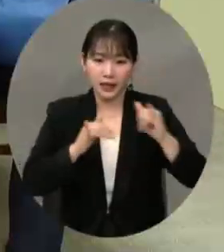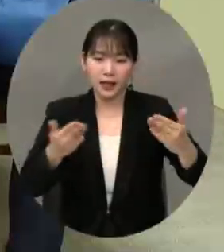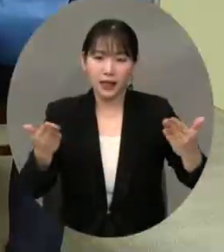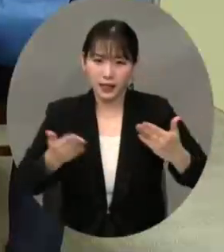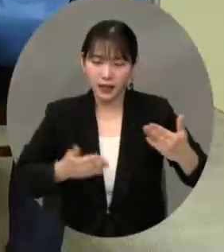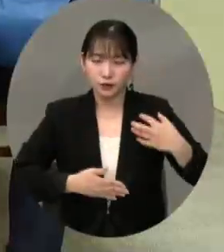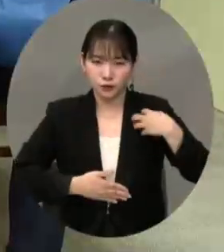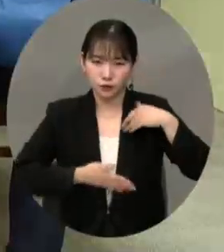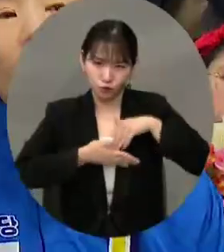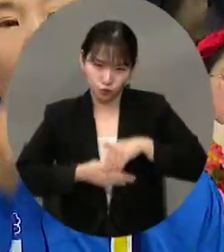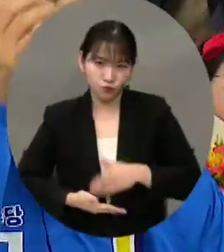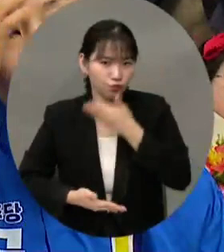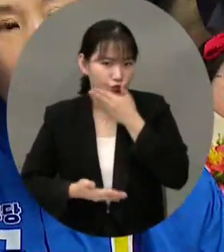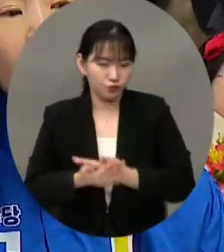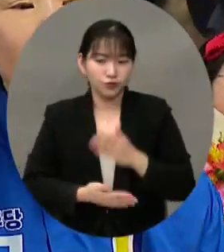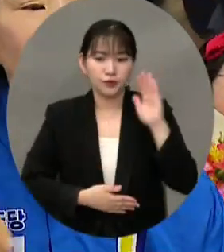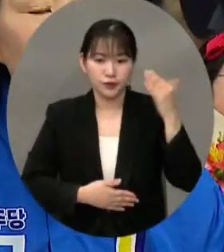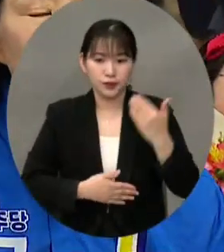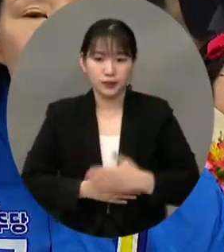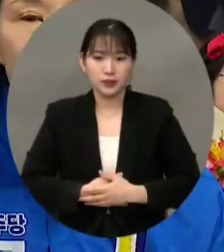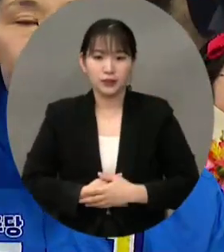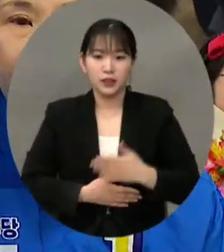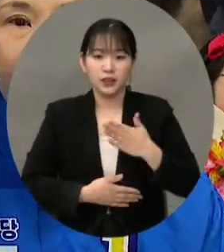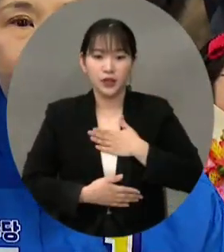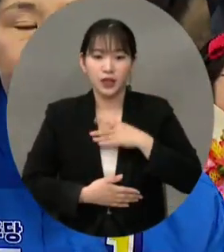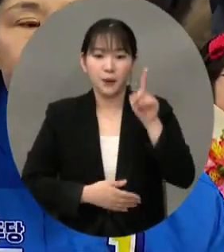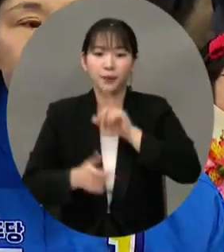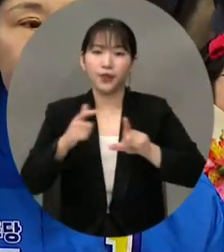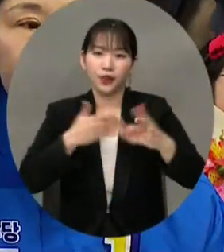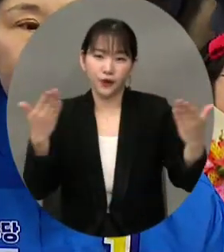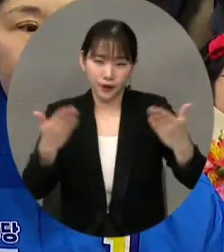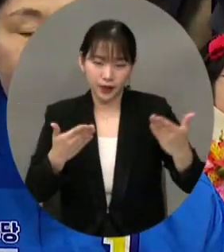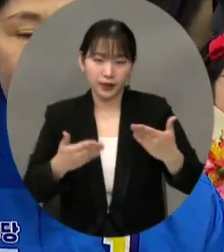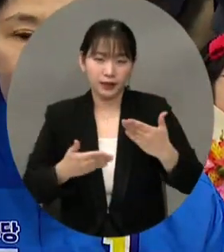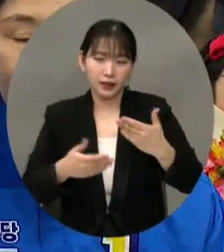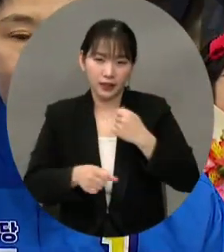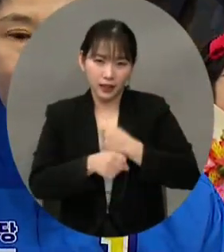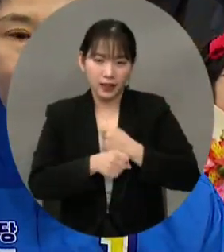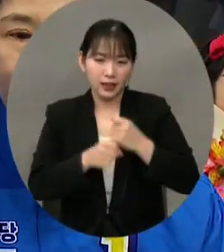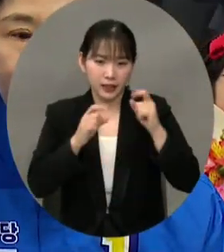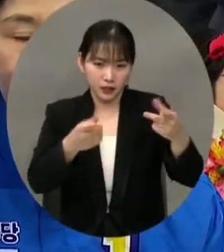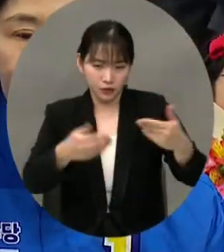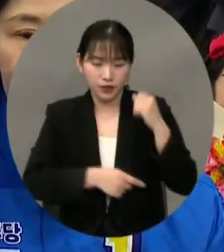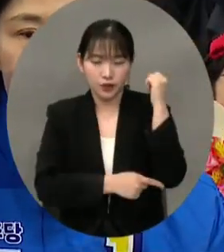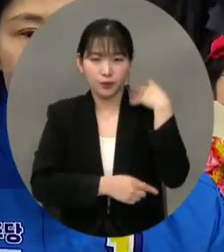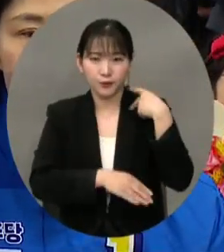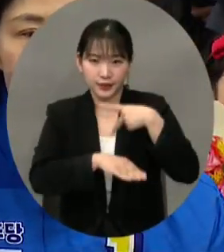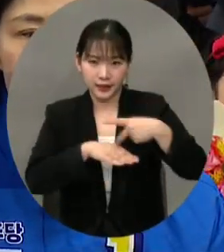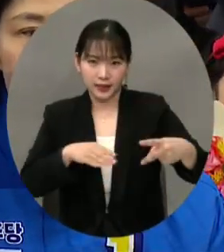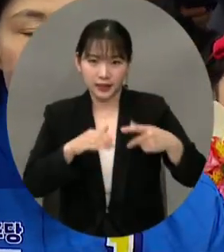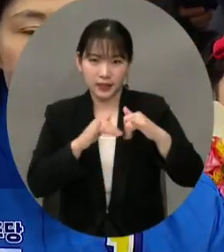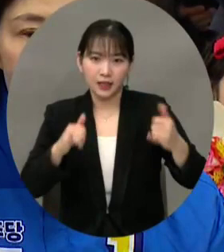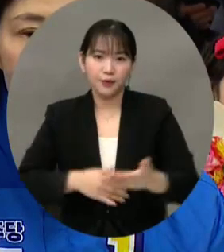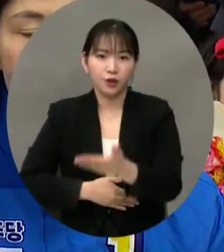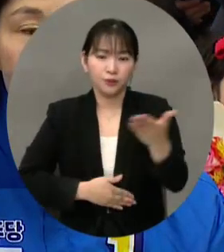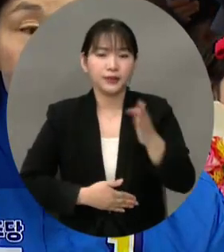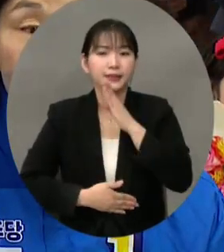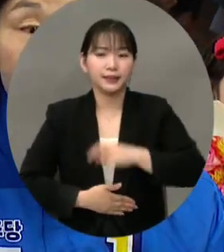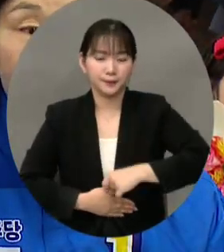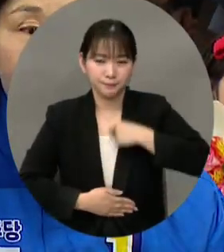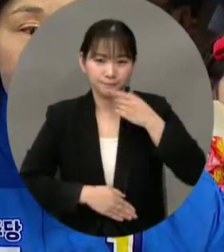역할이 막중해졌습니다. 저에게 다시 한번 일할 수 있는 기회를 주신 영암무안 신안 국민 여러분들께